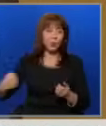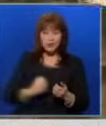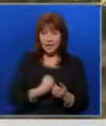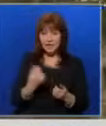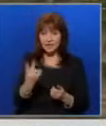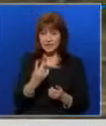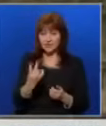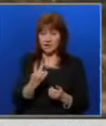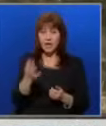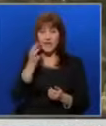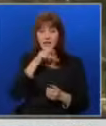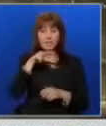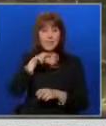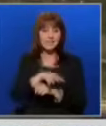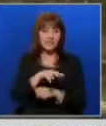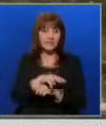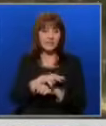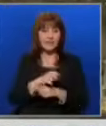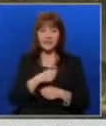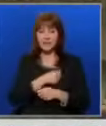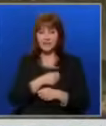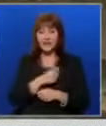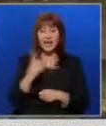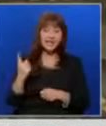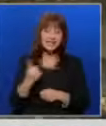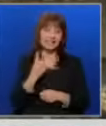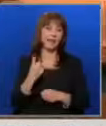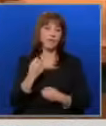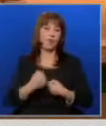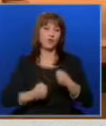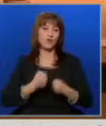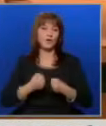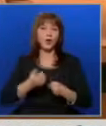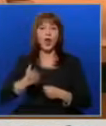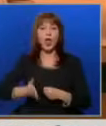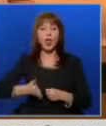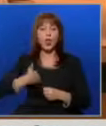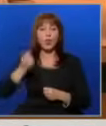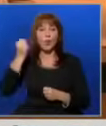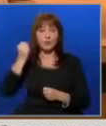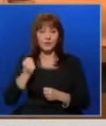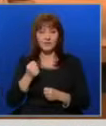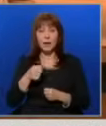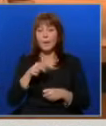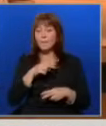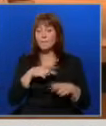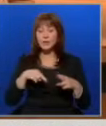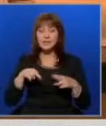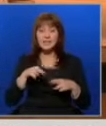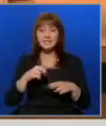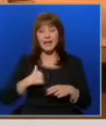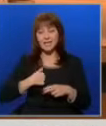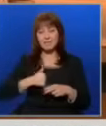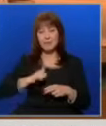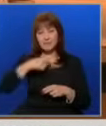човека. Няма свидетели на трагедията, освен шофьора на локомотива. Потърсих и инспекцията по труда. Оттам ми съобщиха,